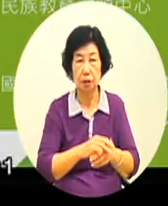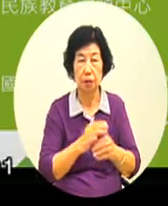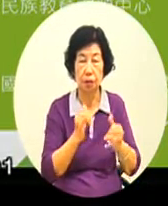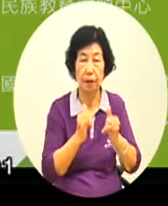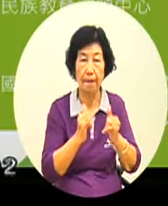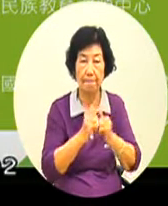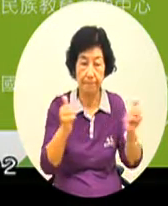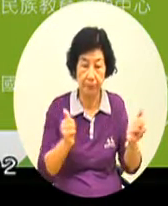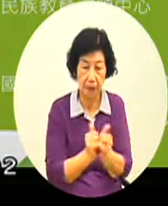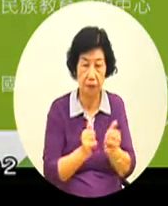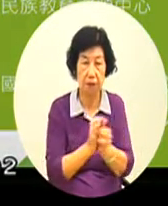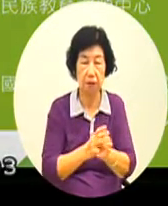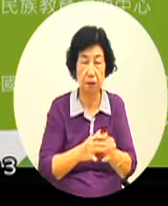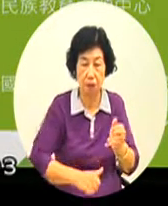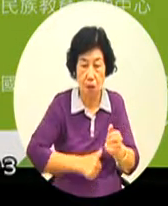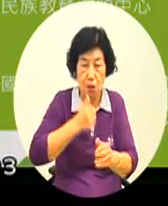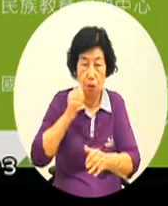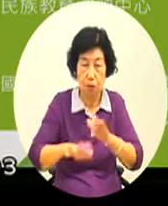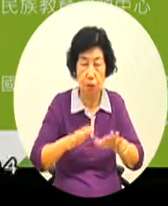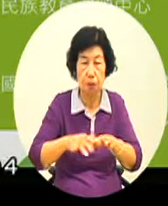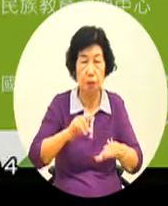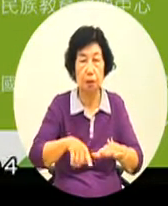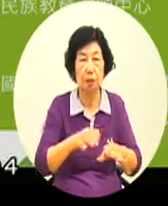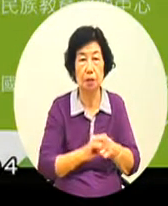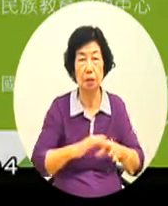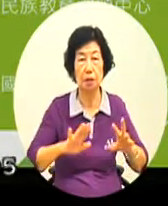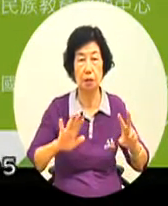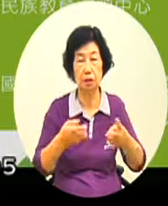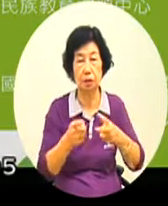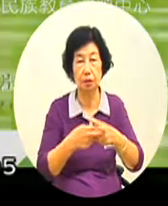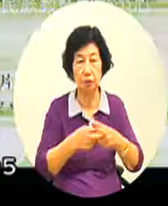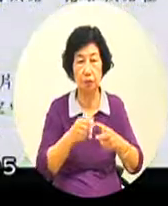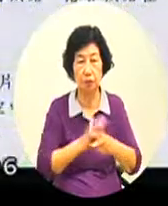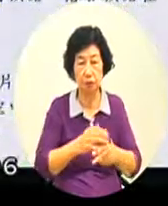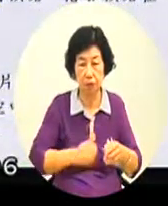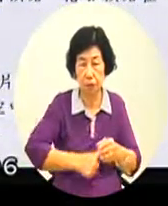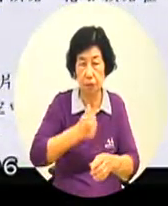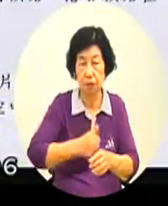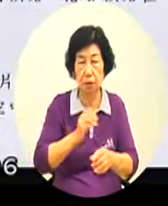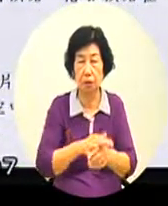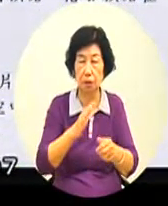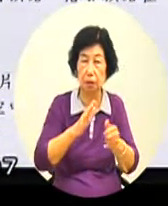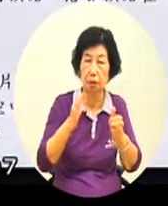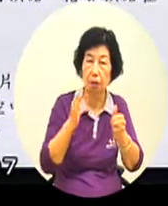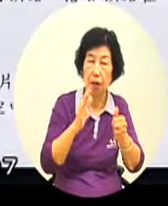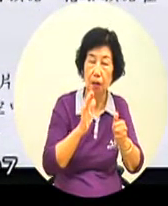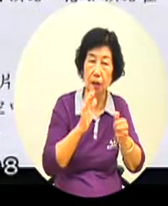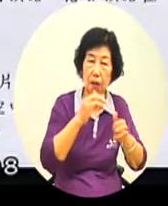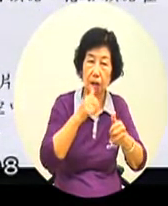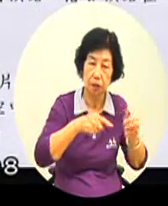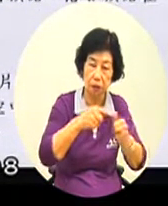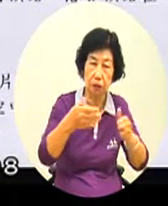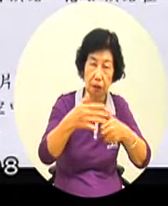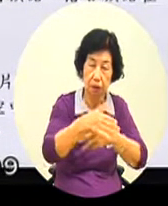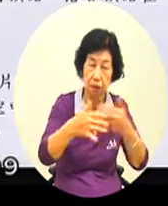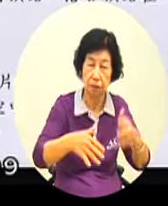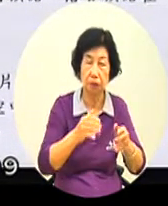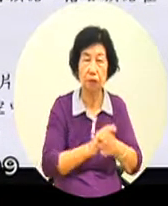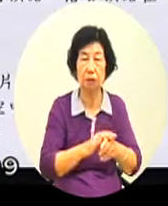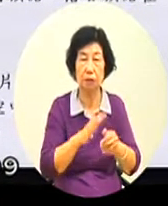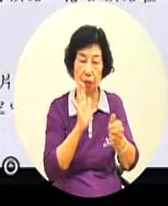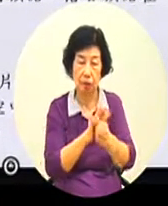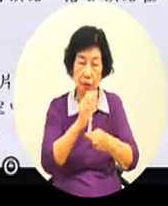小学，另也精进族语使用与推广的策略呢，我们广设族语学习教室，推动家庭说族语的运